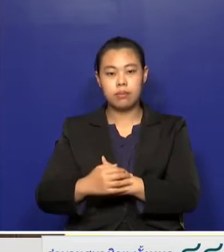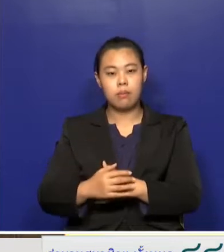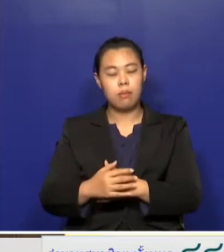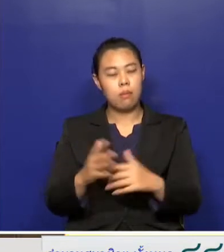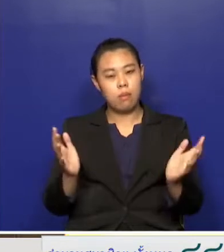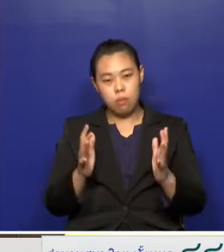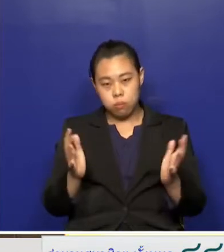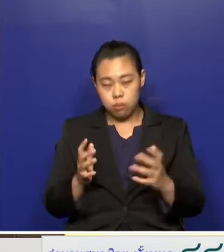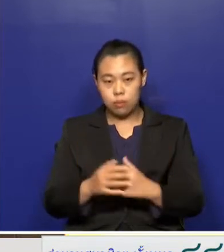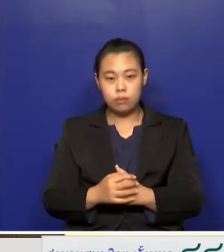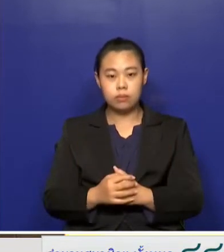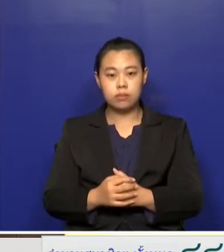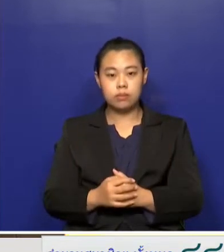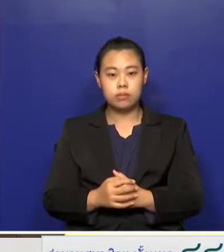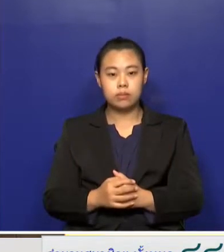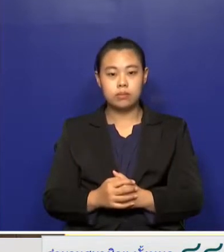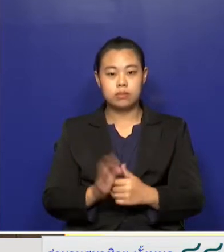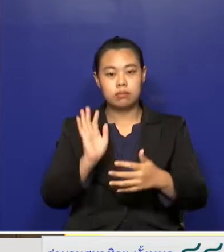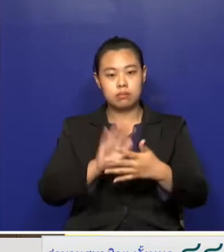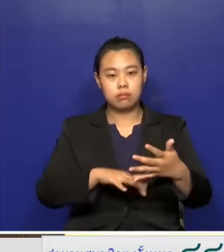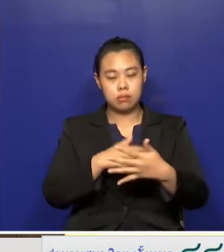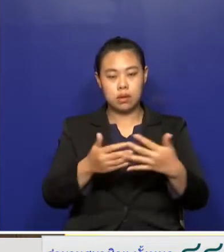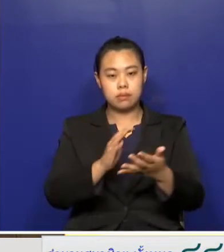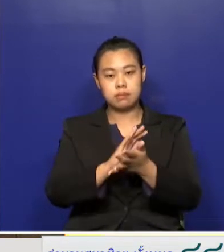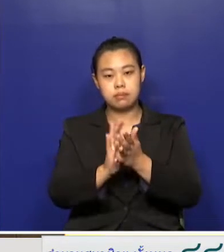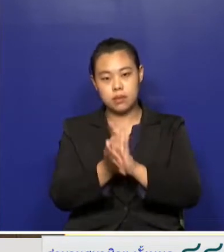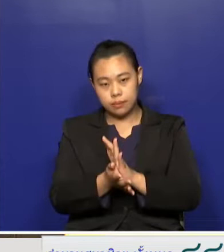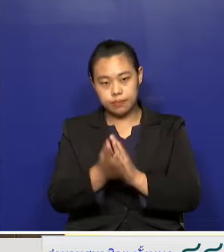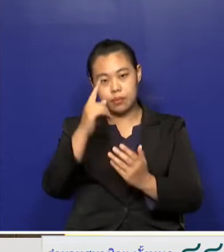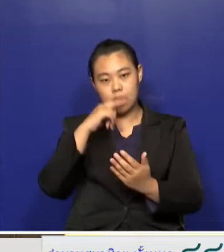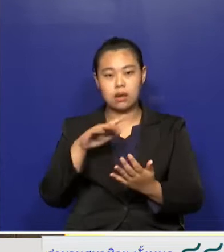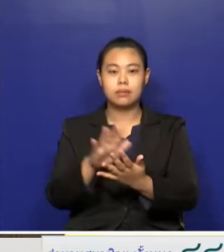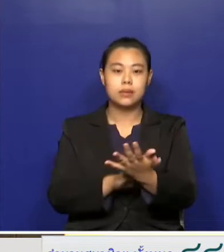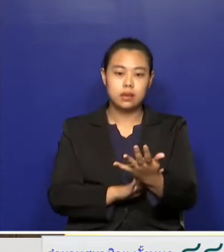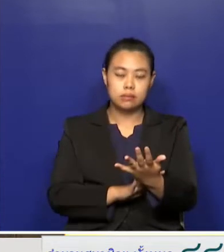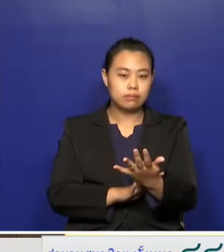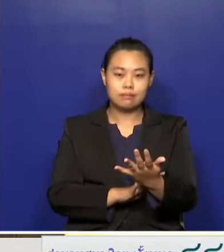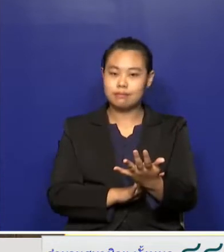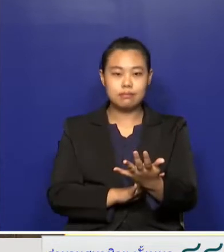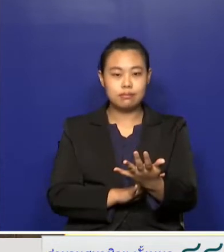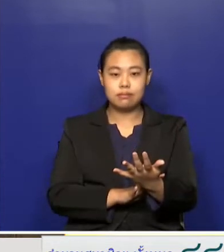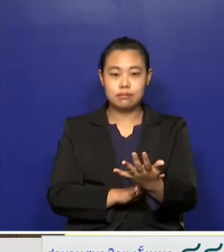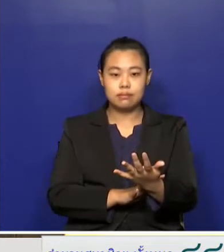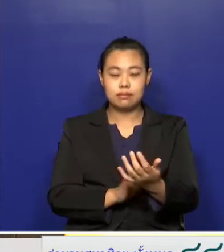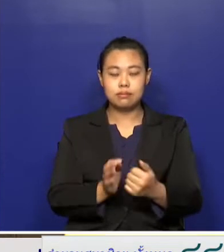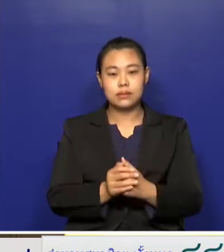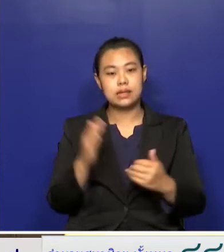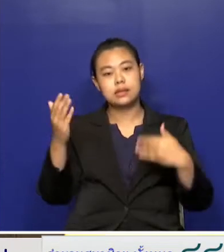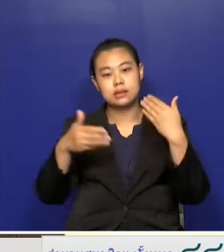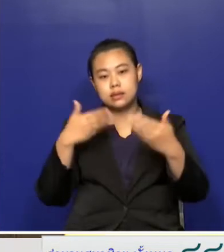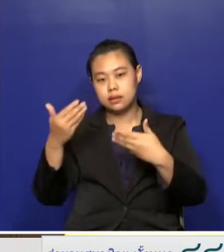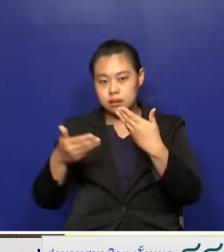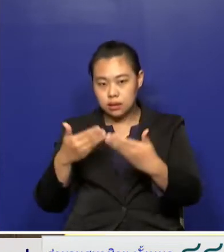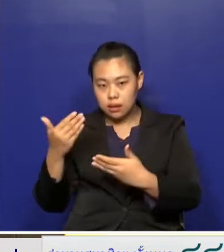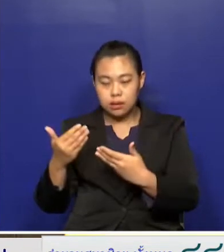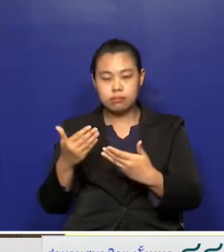ายว่ามันไม่ใช่แผนปฏิรูปประเทศมันเป็นงานกิจกรรมย่อยๆเ